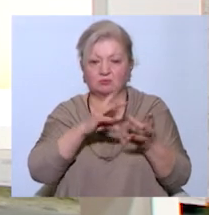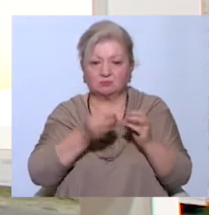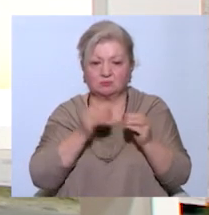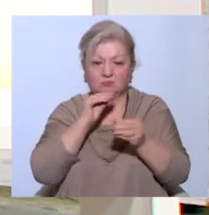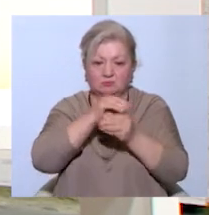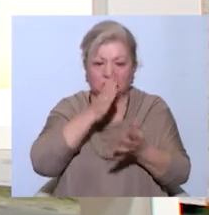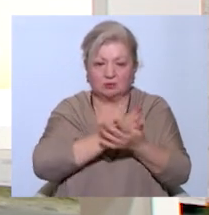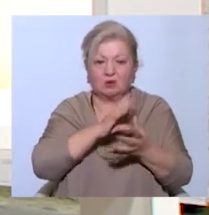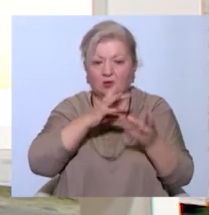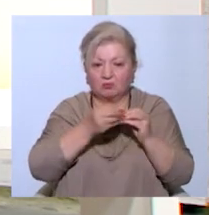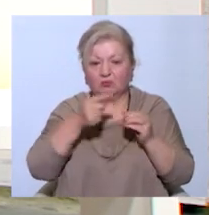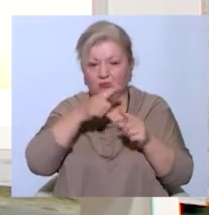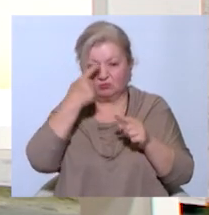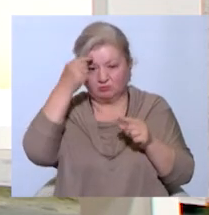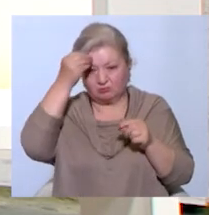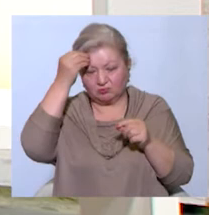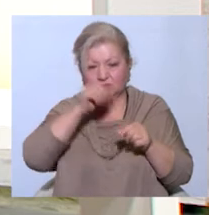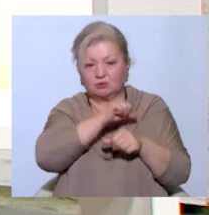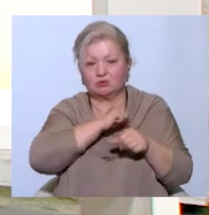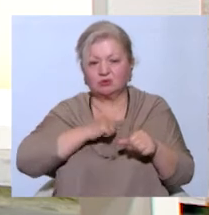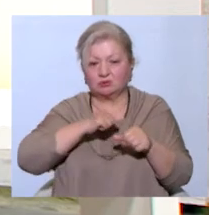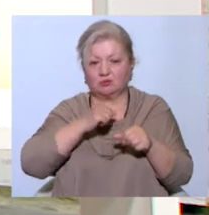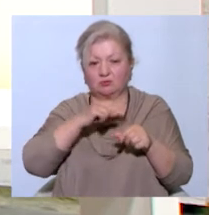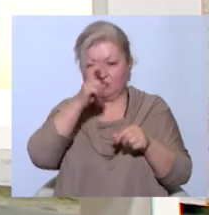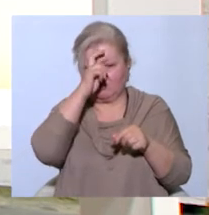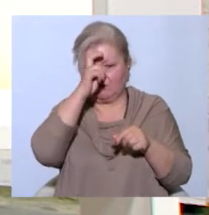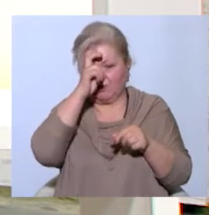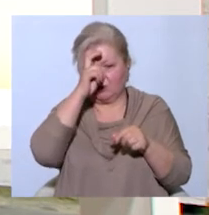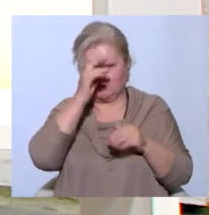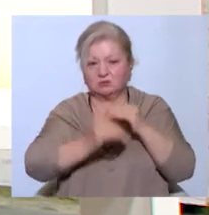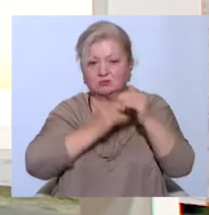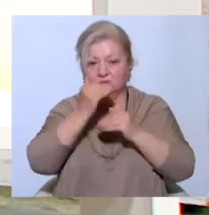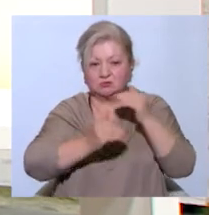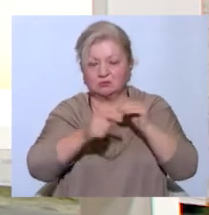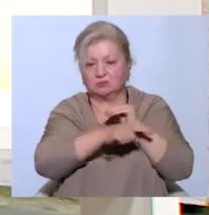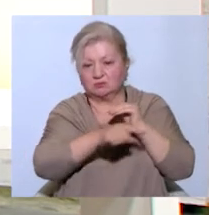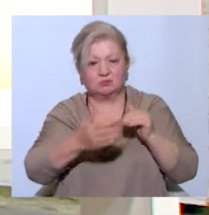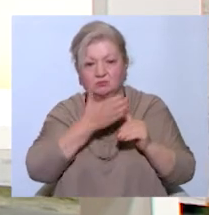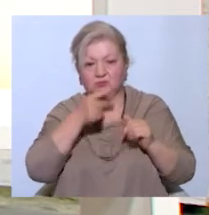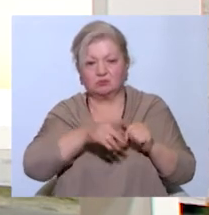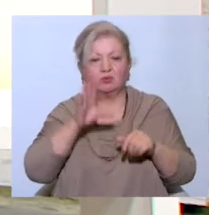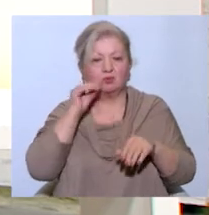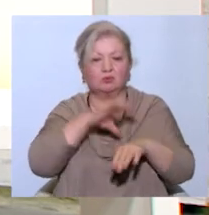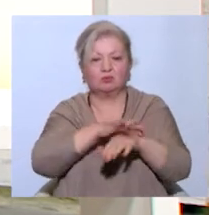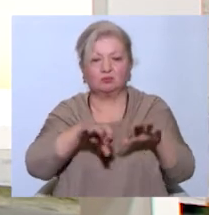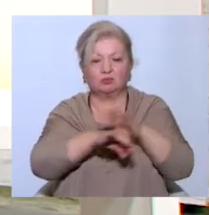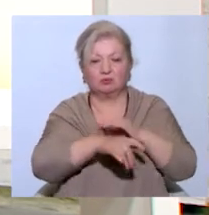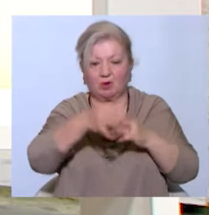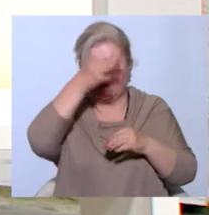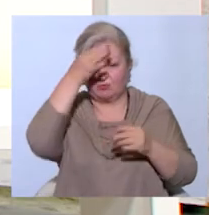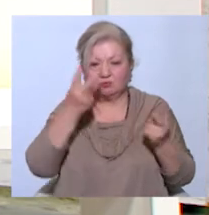ესე წარმოვიდგინოთ, თვითონ ქვეყნის ჩამოყალიბება, რა თქმა უნდა, ამ პერიოდში არ მომხდარა, ჯერ კიდევ კოლონიზაციის პერიოდი უნდა